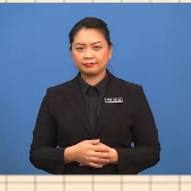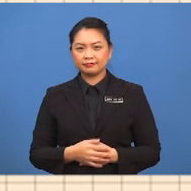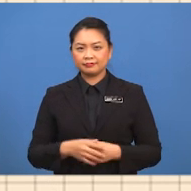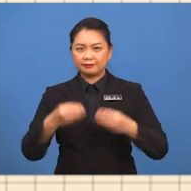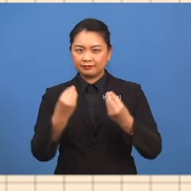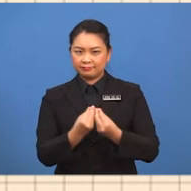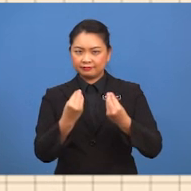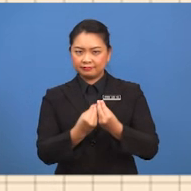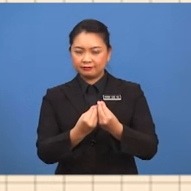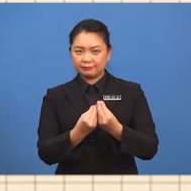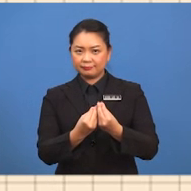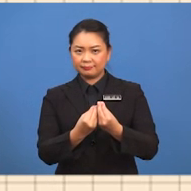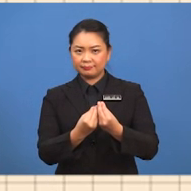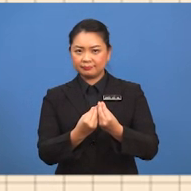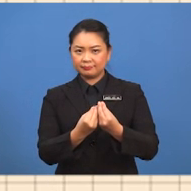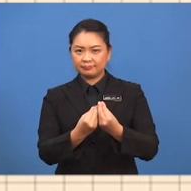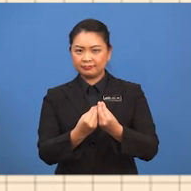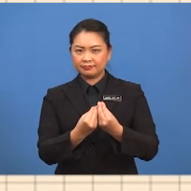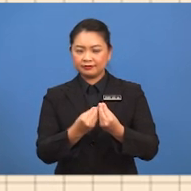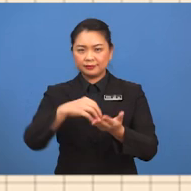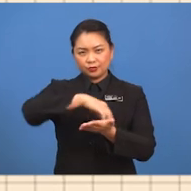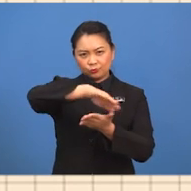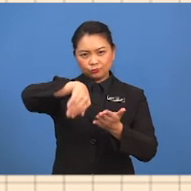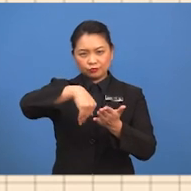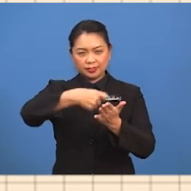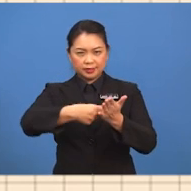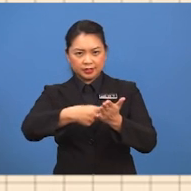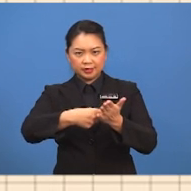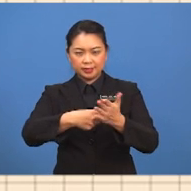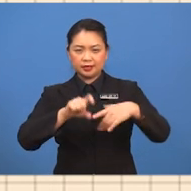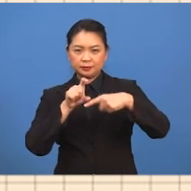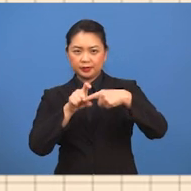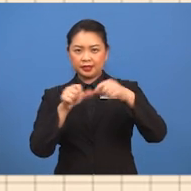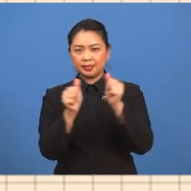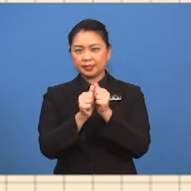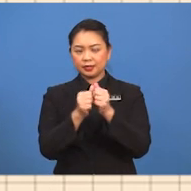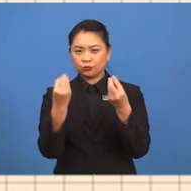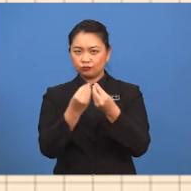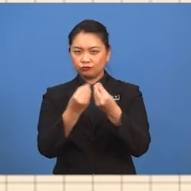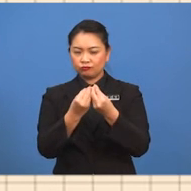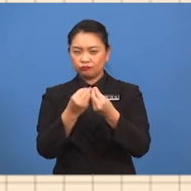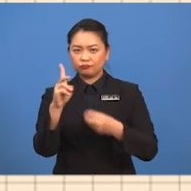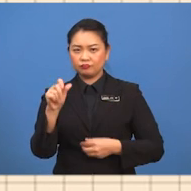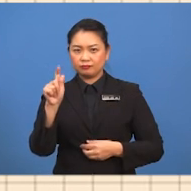Jumlah nilai data dibahagikan dengan bilangan data,